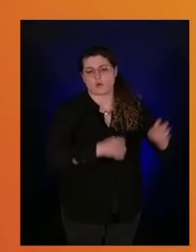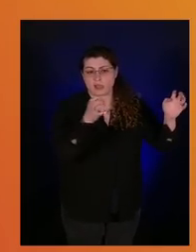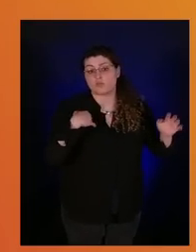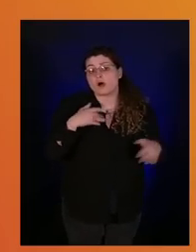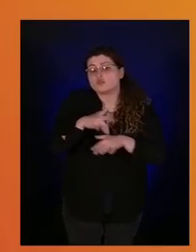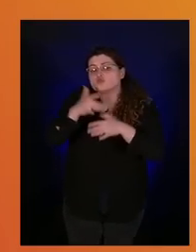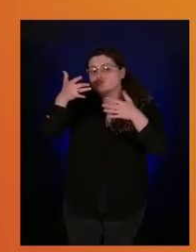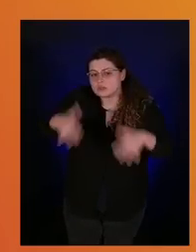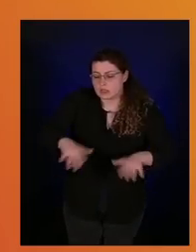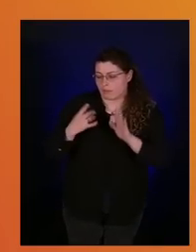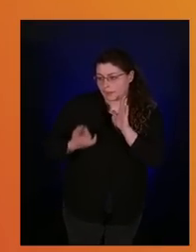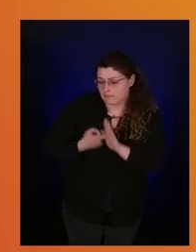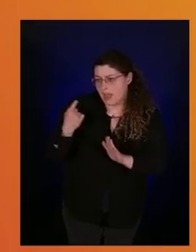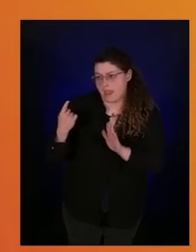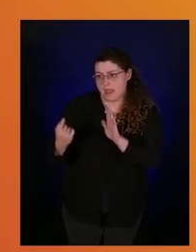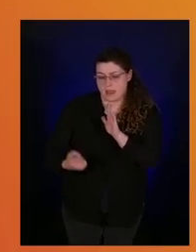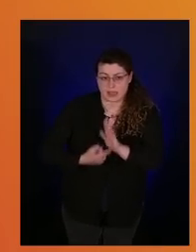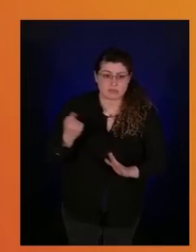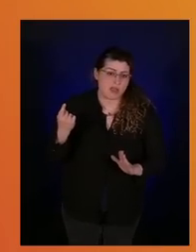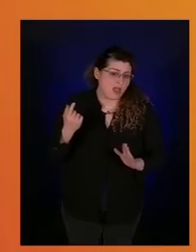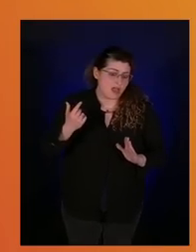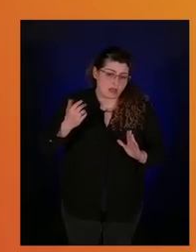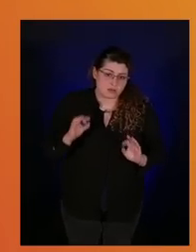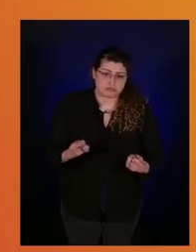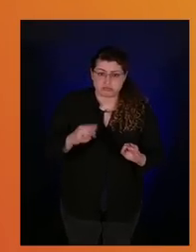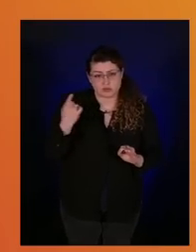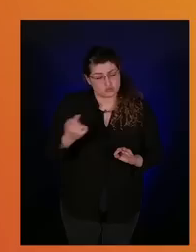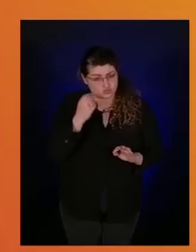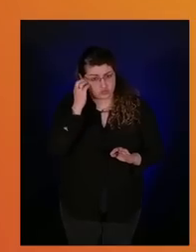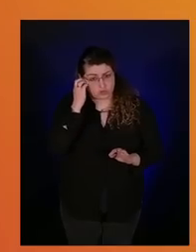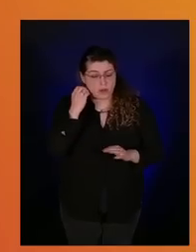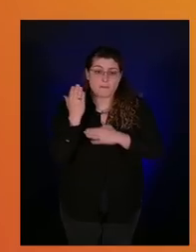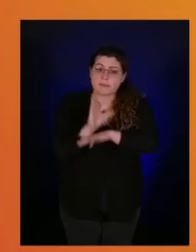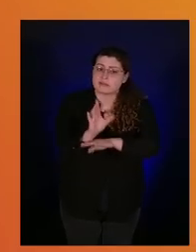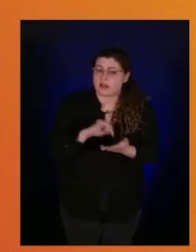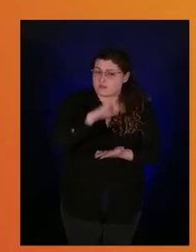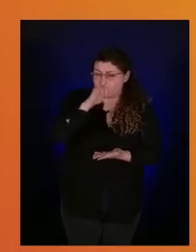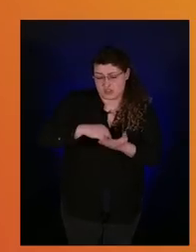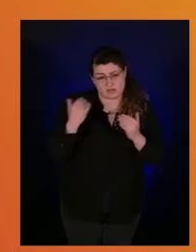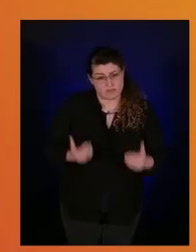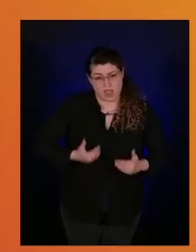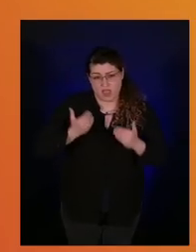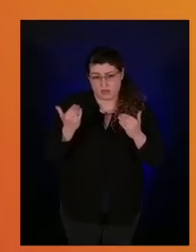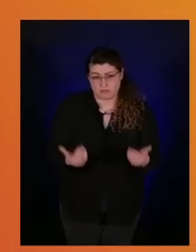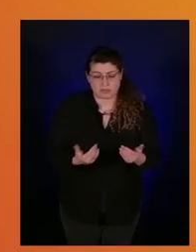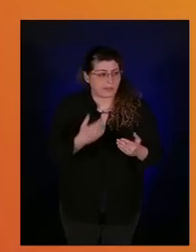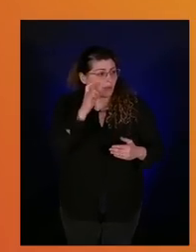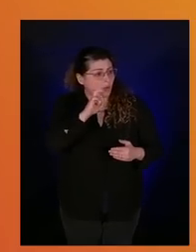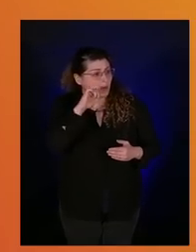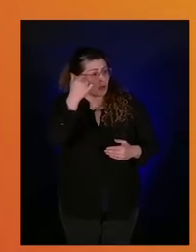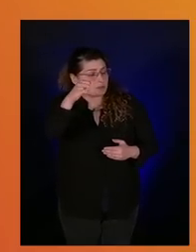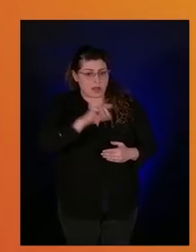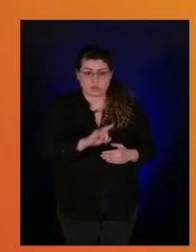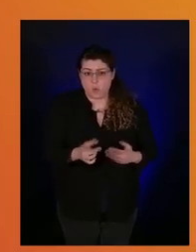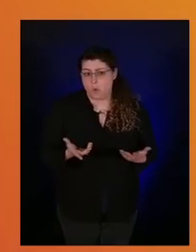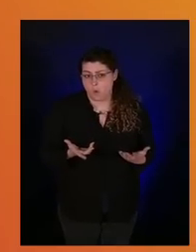quelque chose qui est redondant à chaque fois, à chaque présentation des budgets. Donc on ne peut pas rester sur du simple constat à chaque fois.